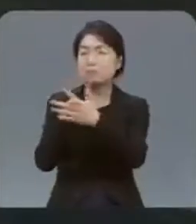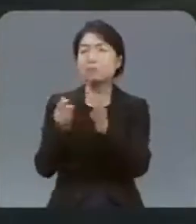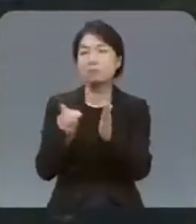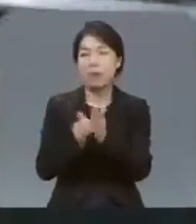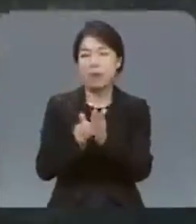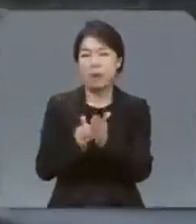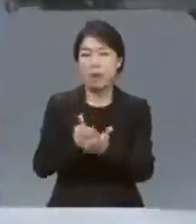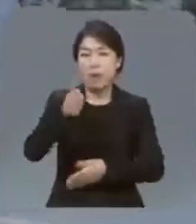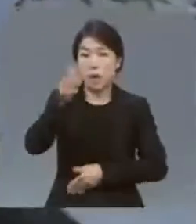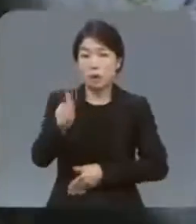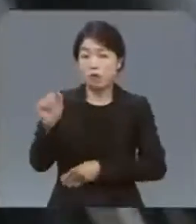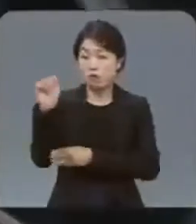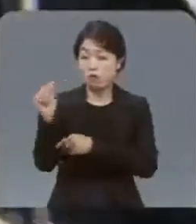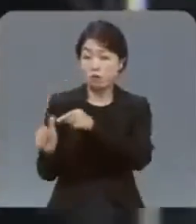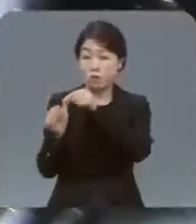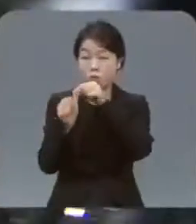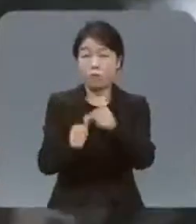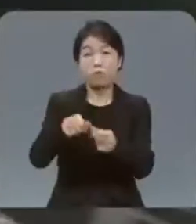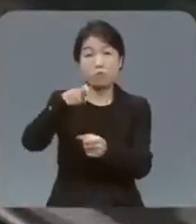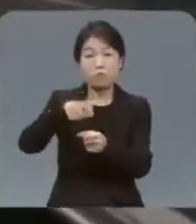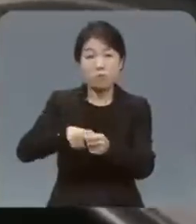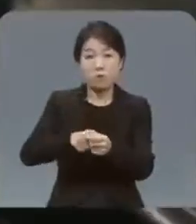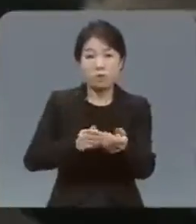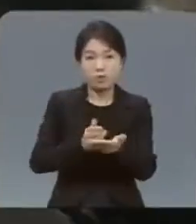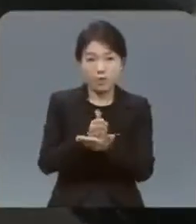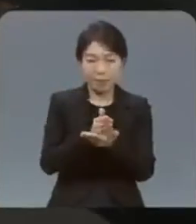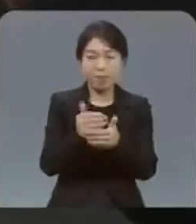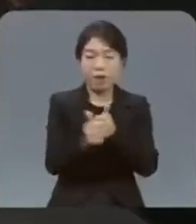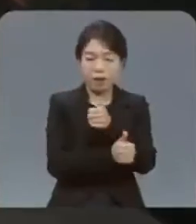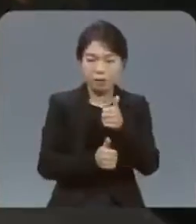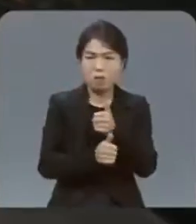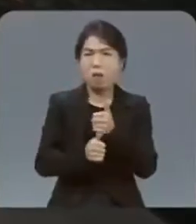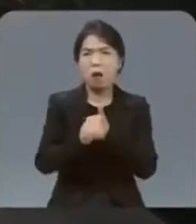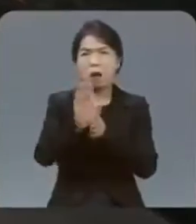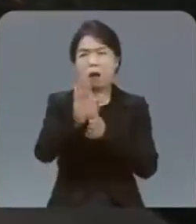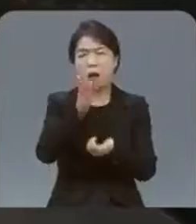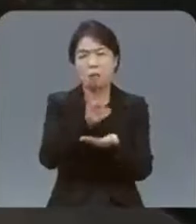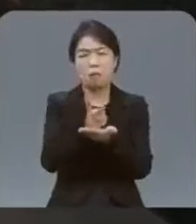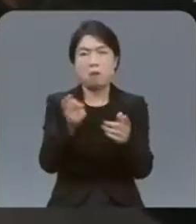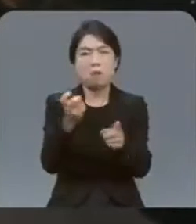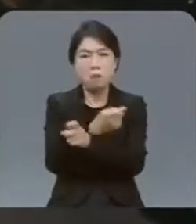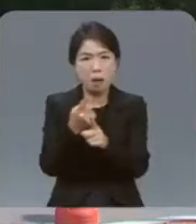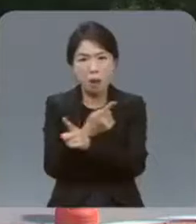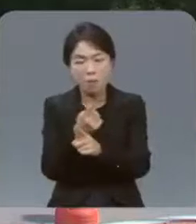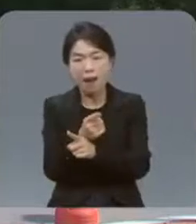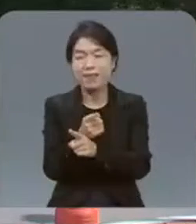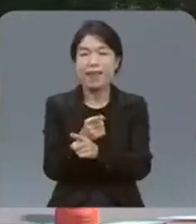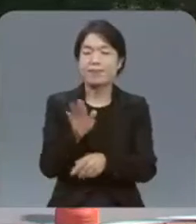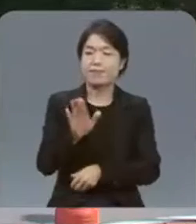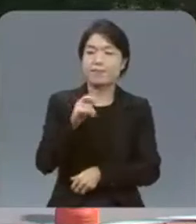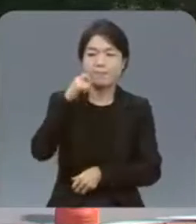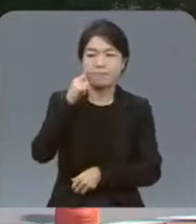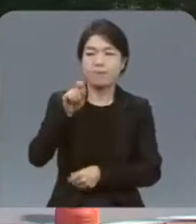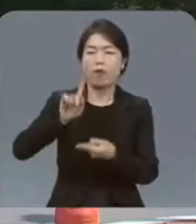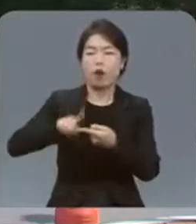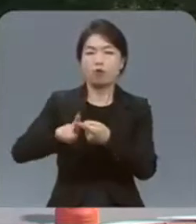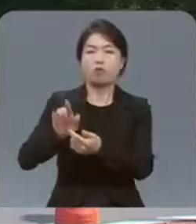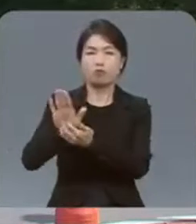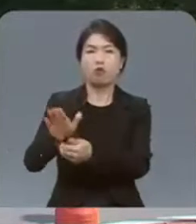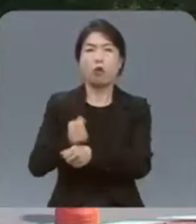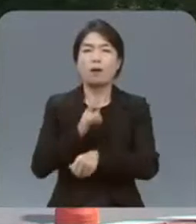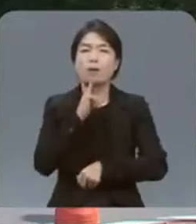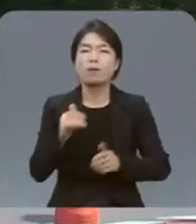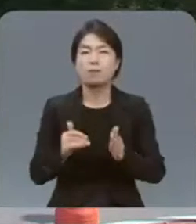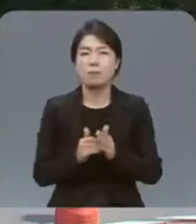원장 운전을 두기 위해 담 당 간부가 차량 관리 지침 대 정도 많은 것으로 드러났습니다 테크노파크 가 업무추진비를